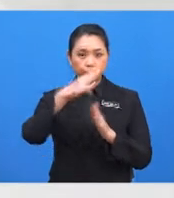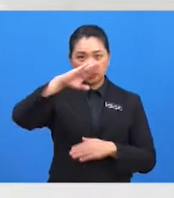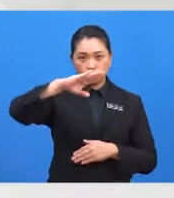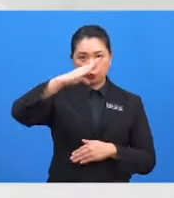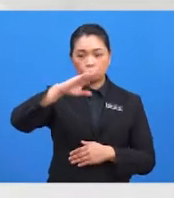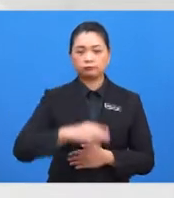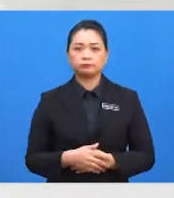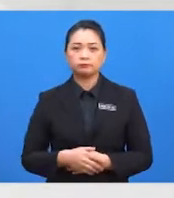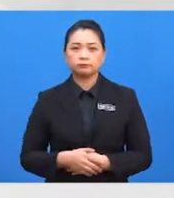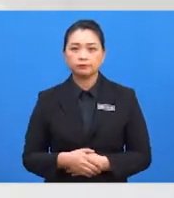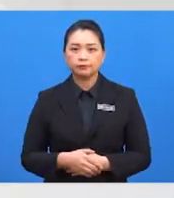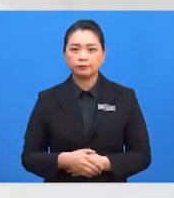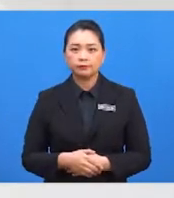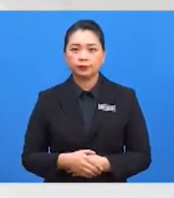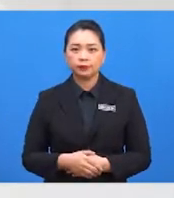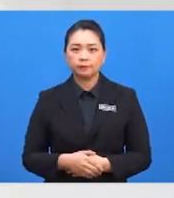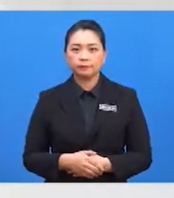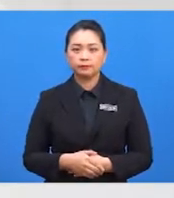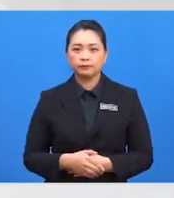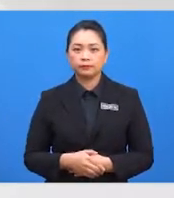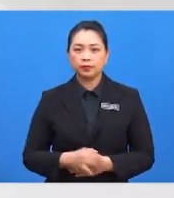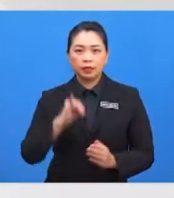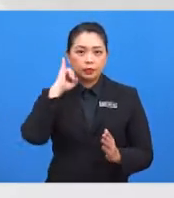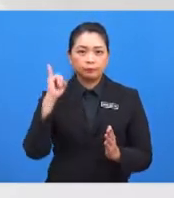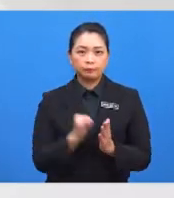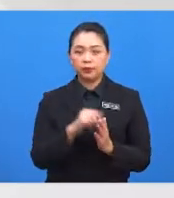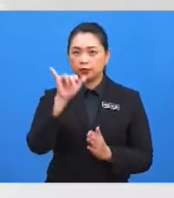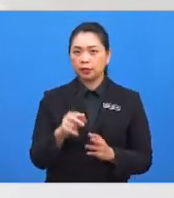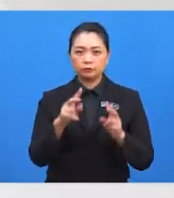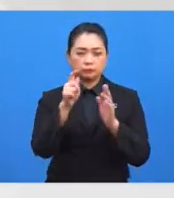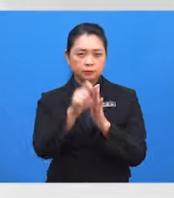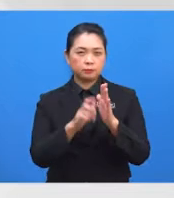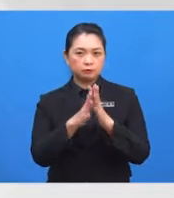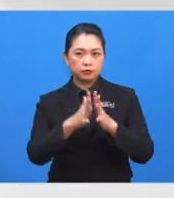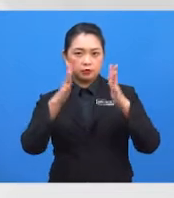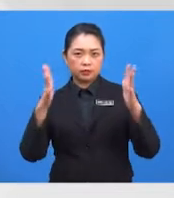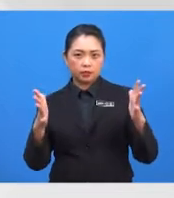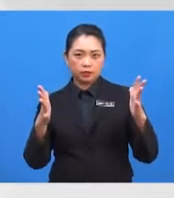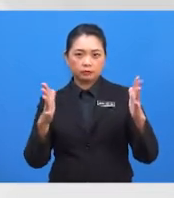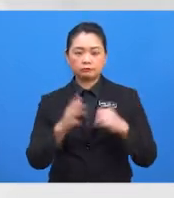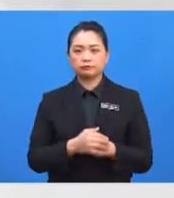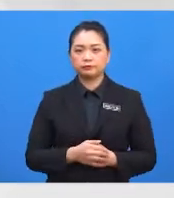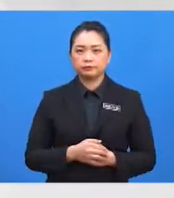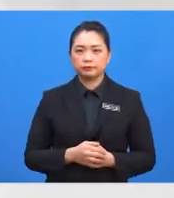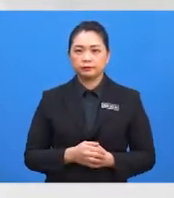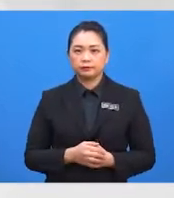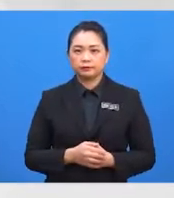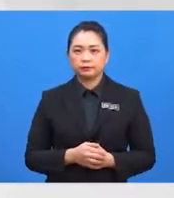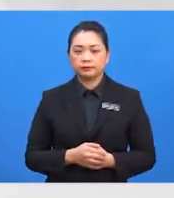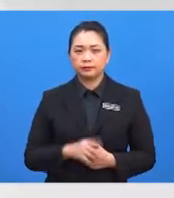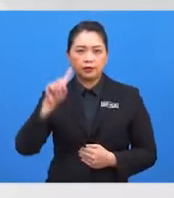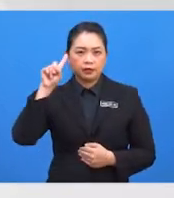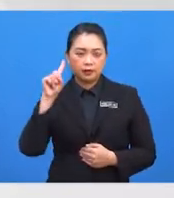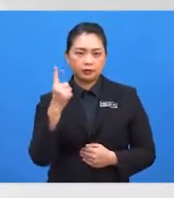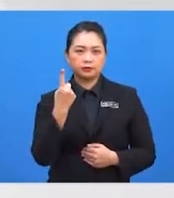imej yang besar adalah ciri utama susun atur ini dan diikuti oleh tajuk utama, caption imej